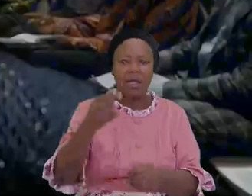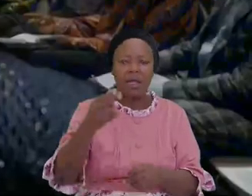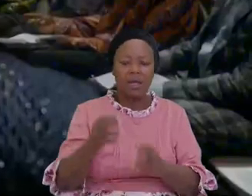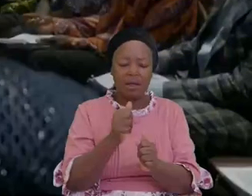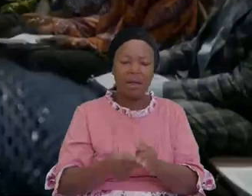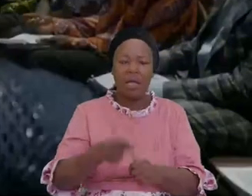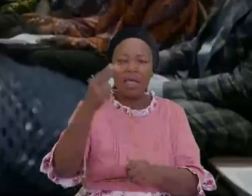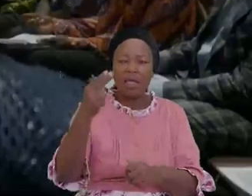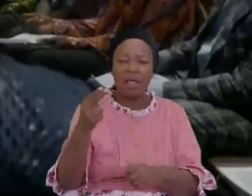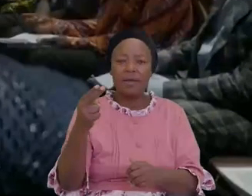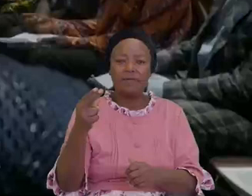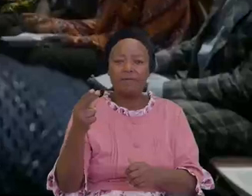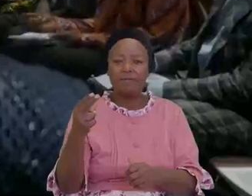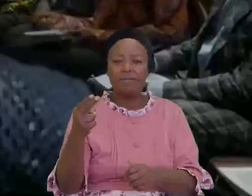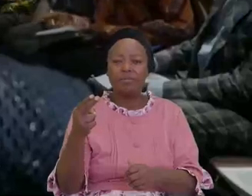plus haut.